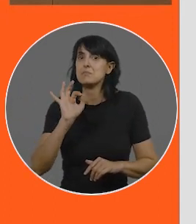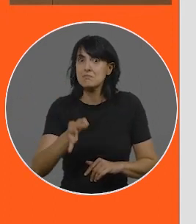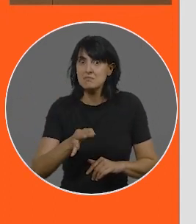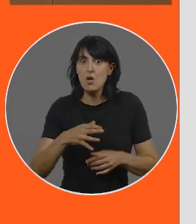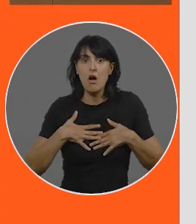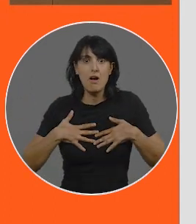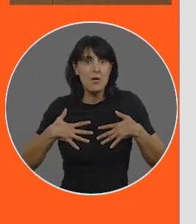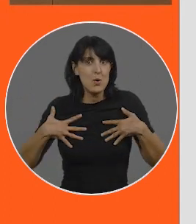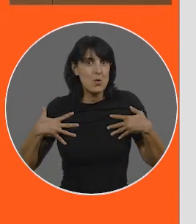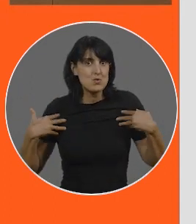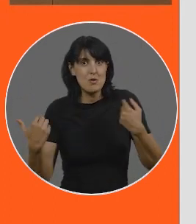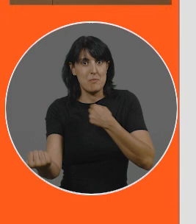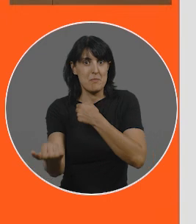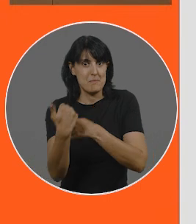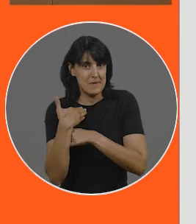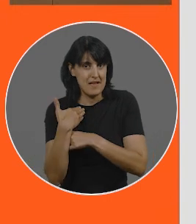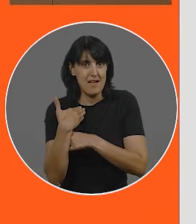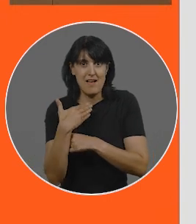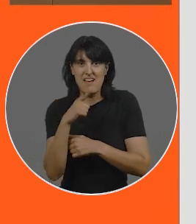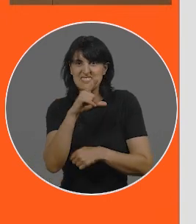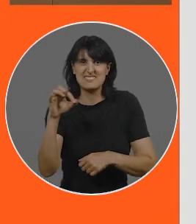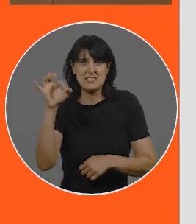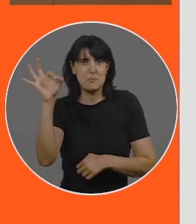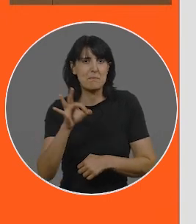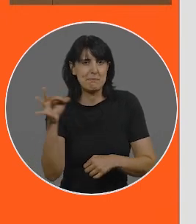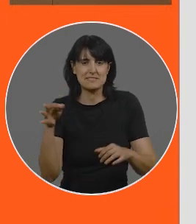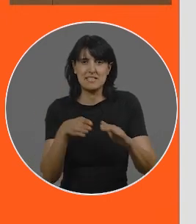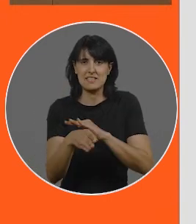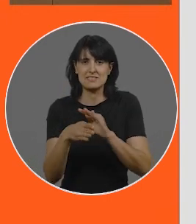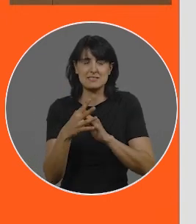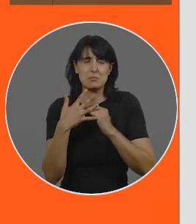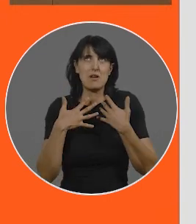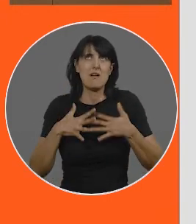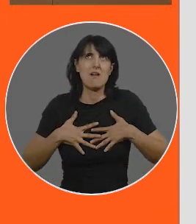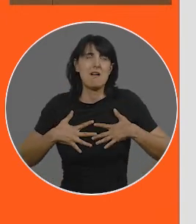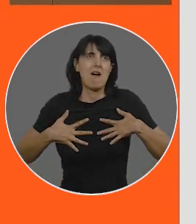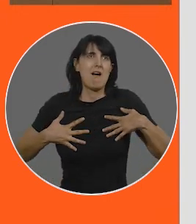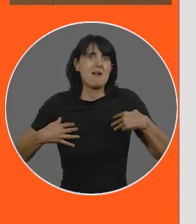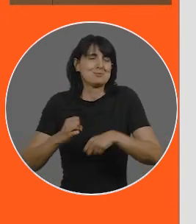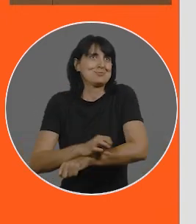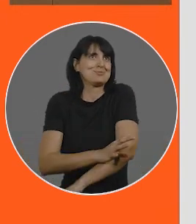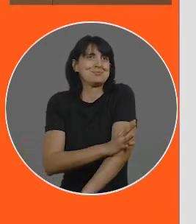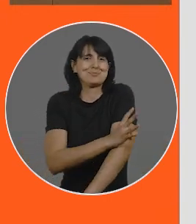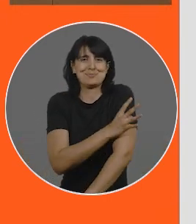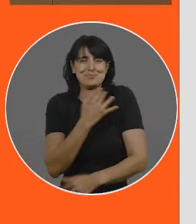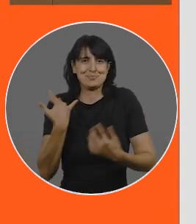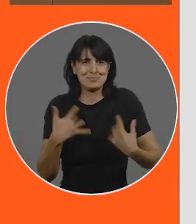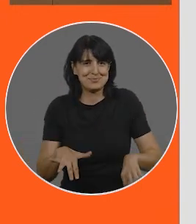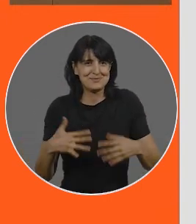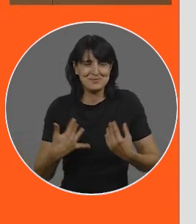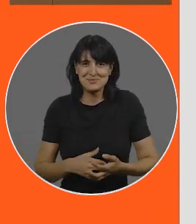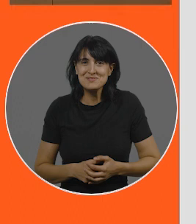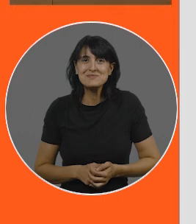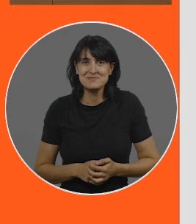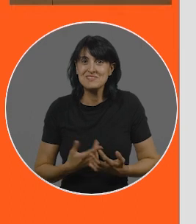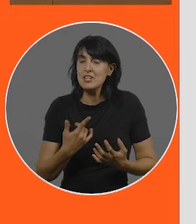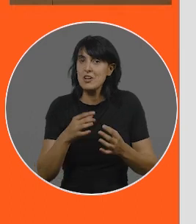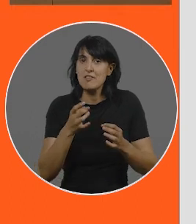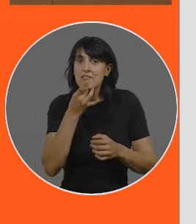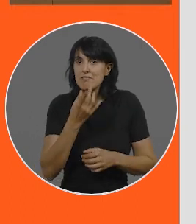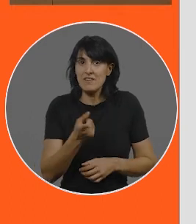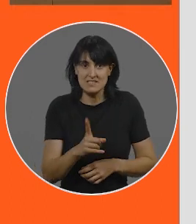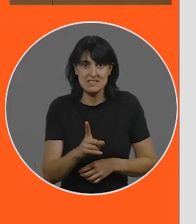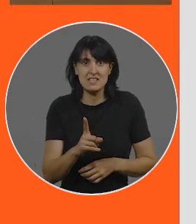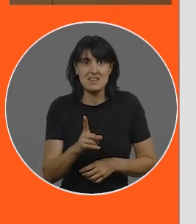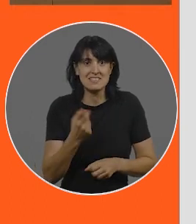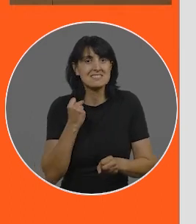em va contestar el correu, tu no saps la il·lusió que em fa que m'envies una presentació que sigui 100% accessible. Sabeu? O sigui, em va fer tanta il·lusió, perquè